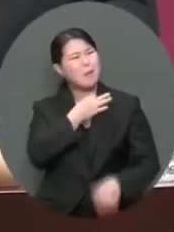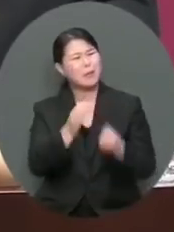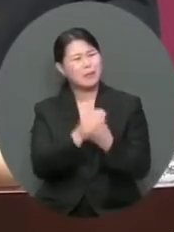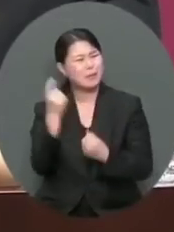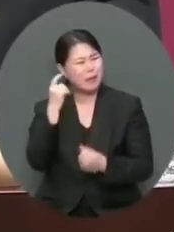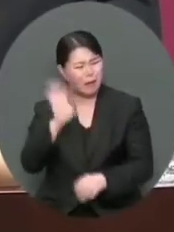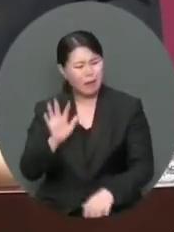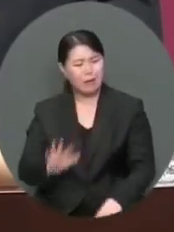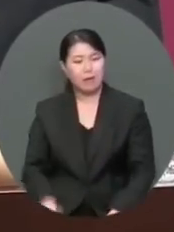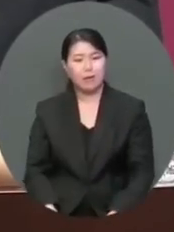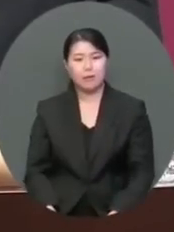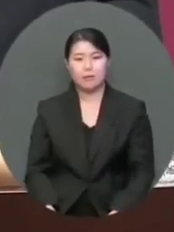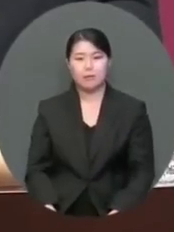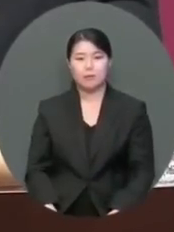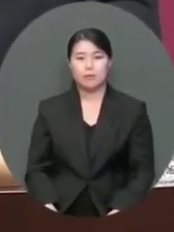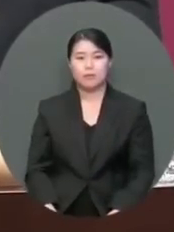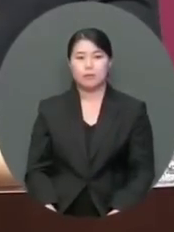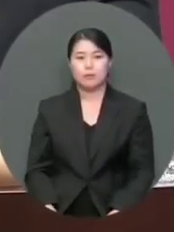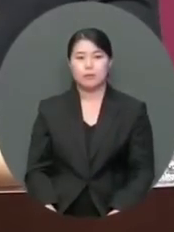제가.